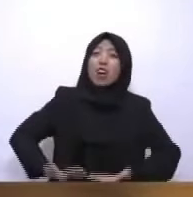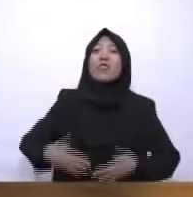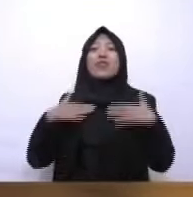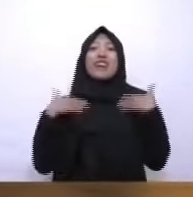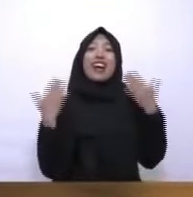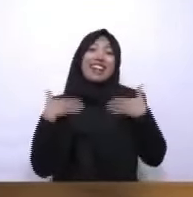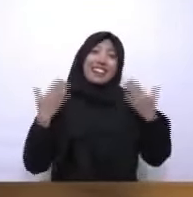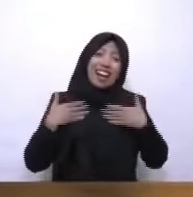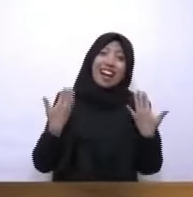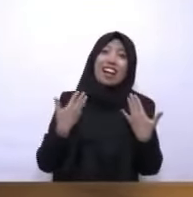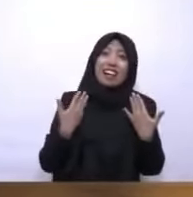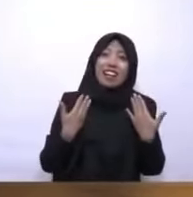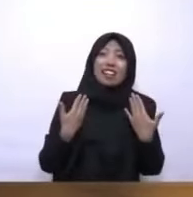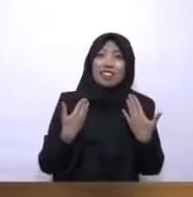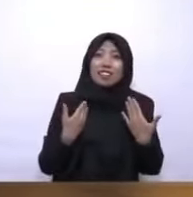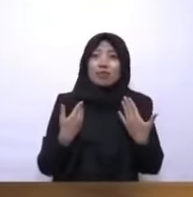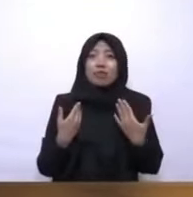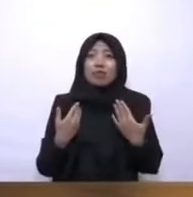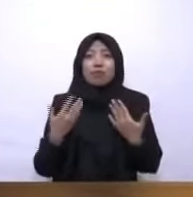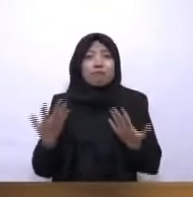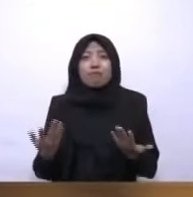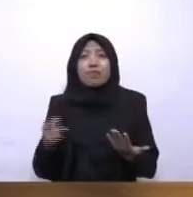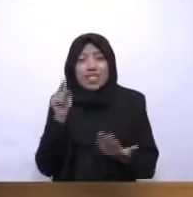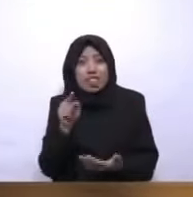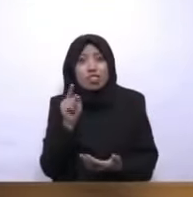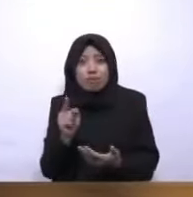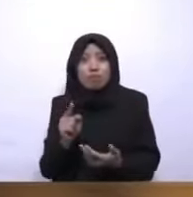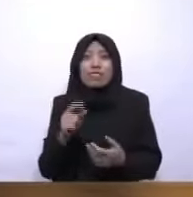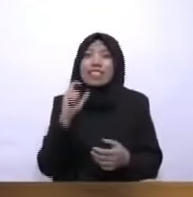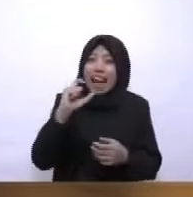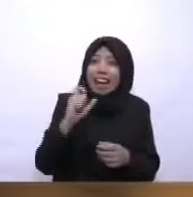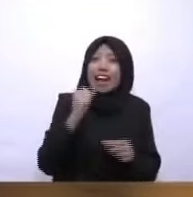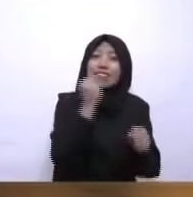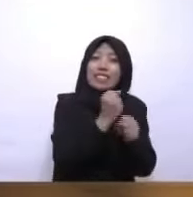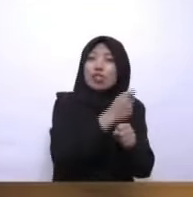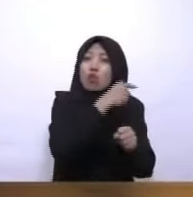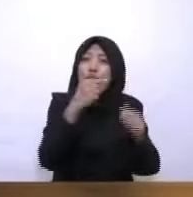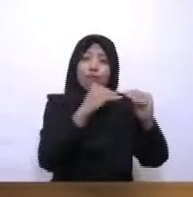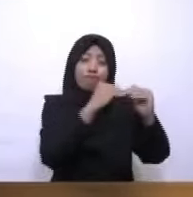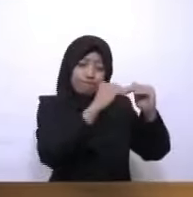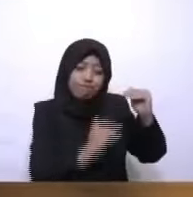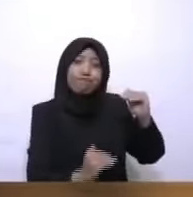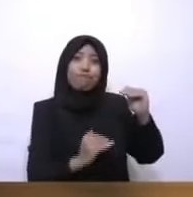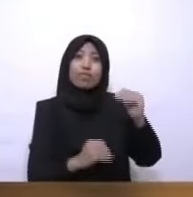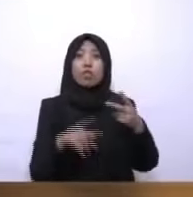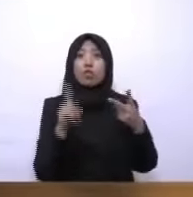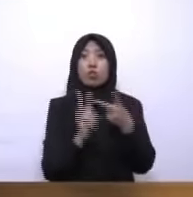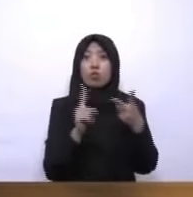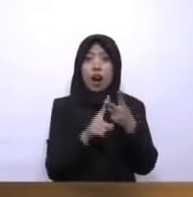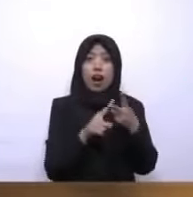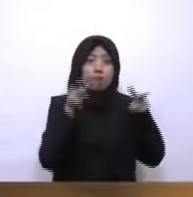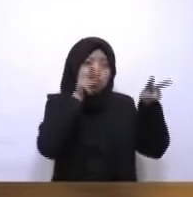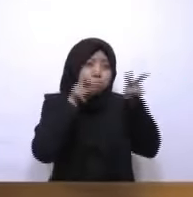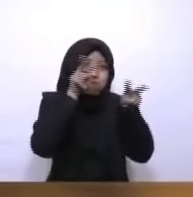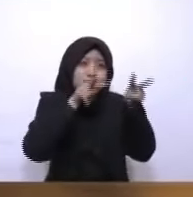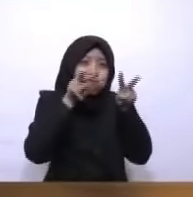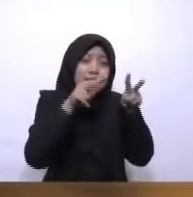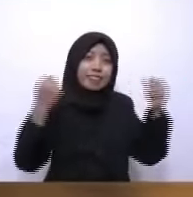bahagia. Itu salah satu untuk menurunkan stunting. Yang berikutnya adalah adanya screening kesehatan